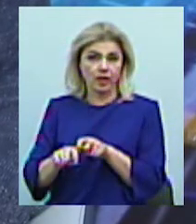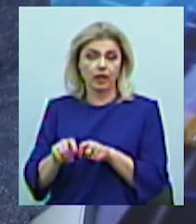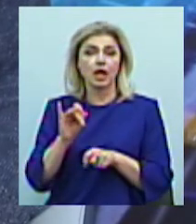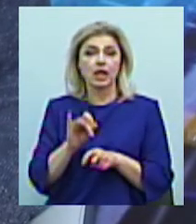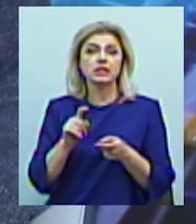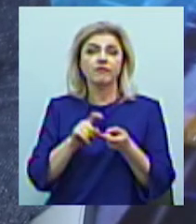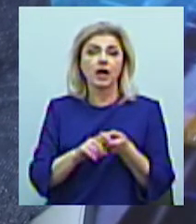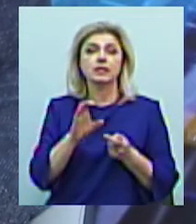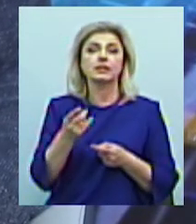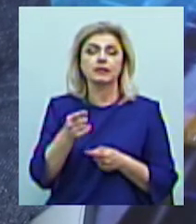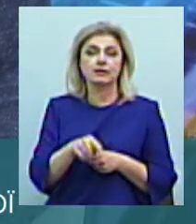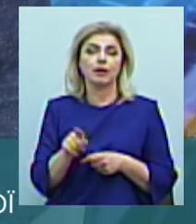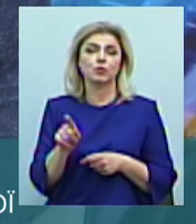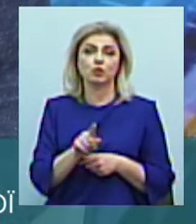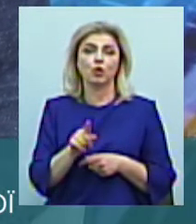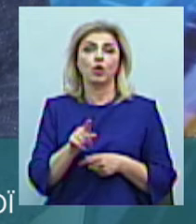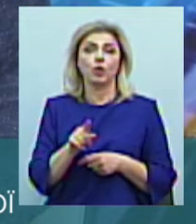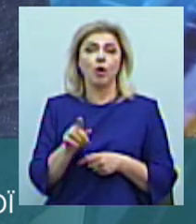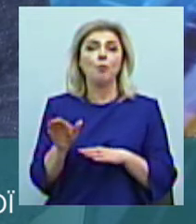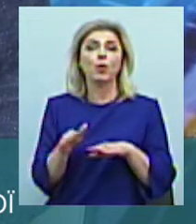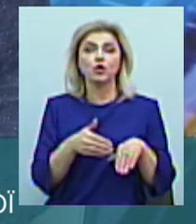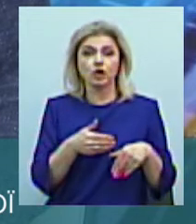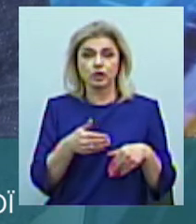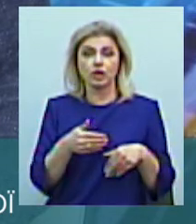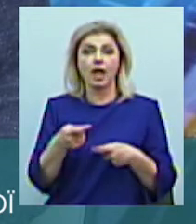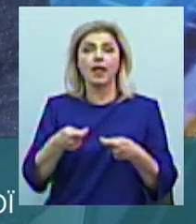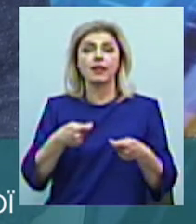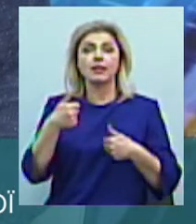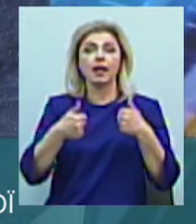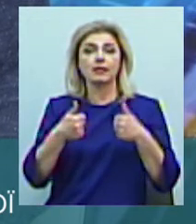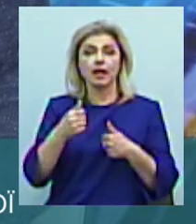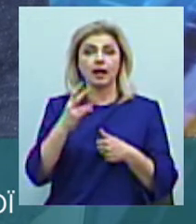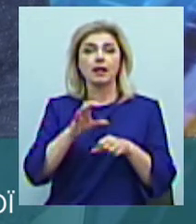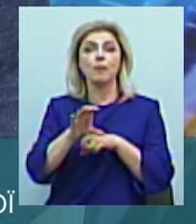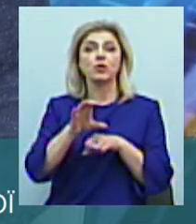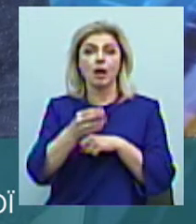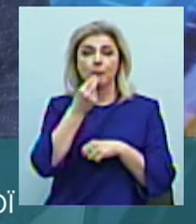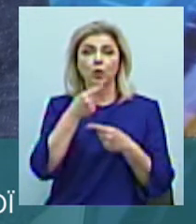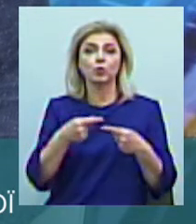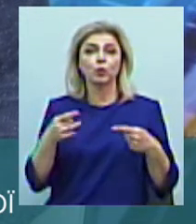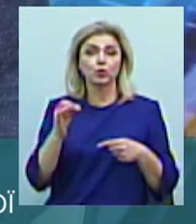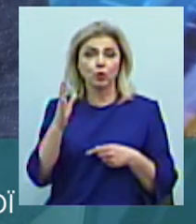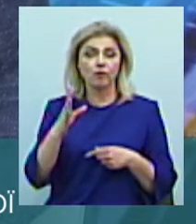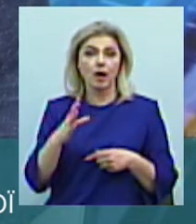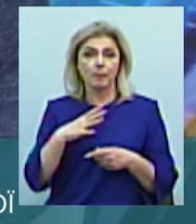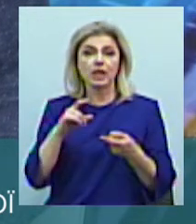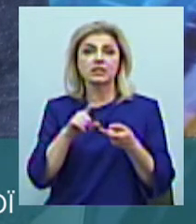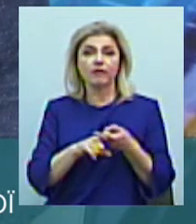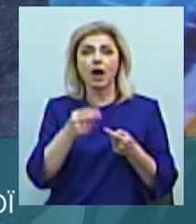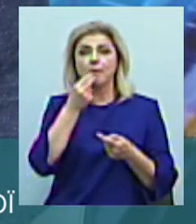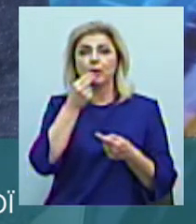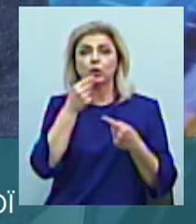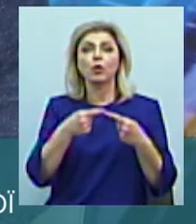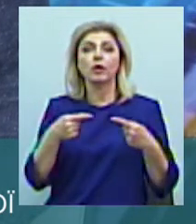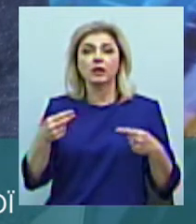с тем, что прошедший тендер на поставку продуктов, он содержал определенные категории продуктов питания,